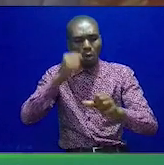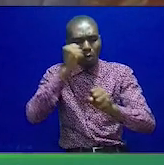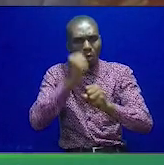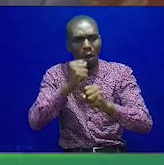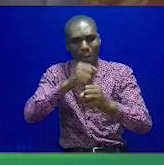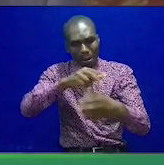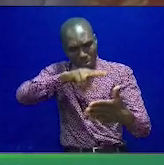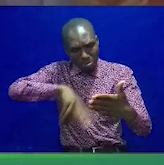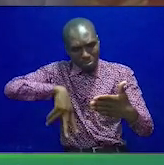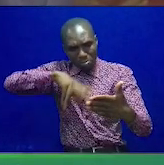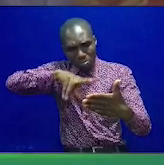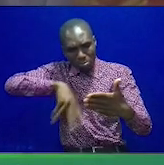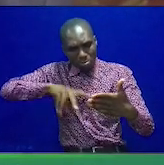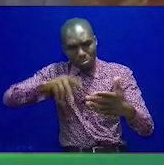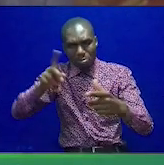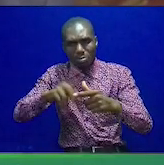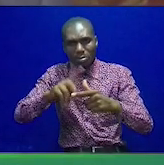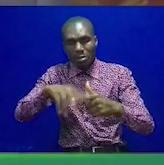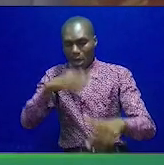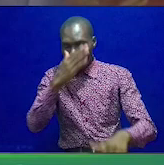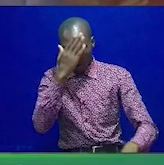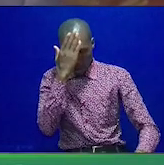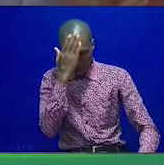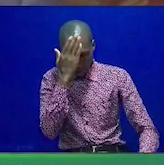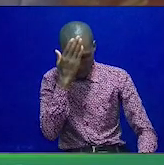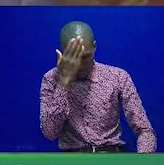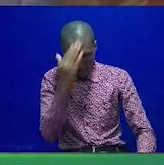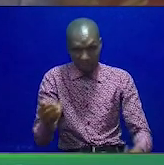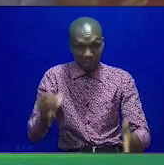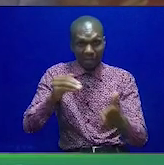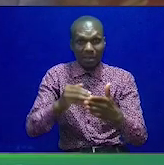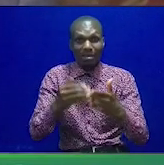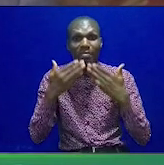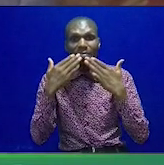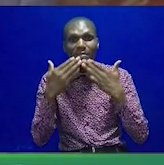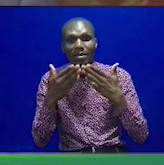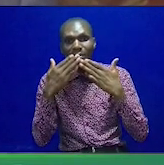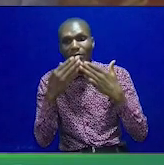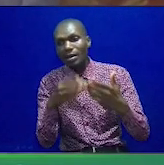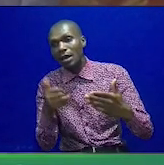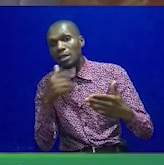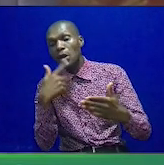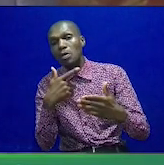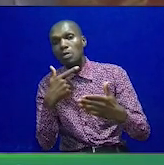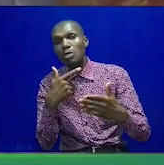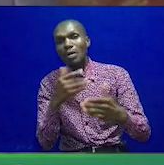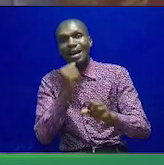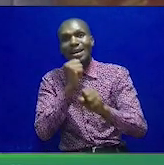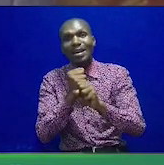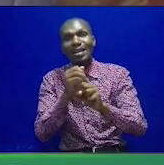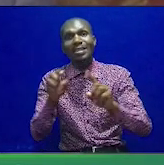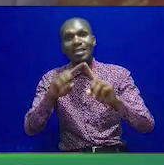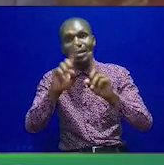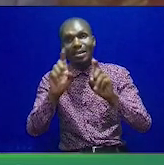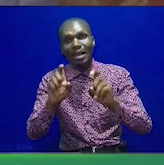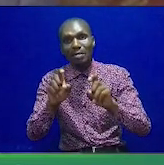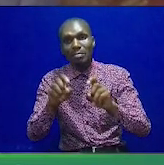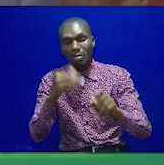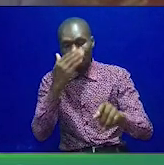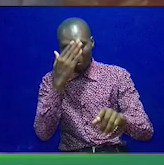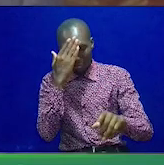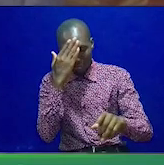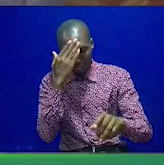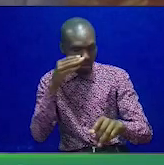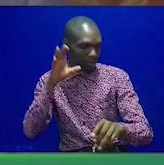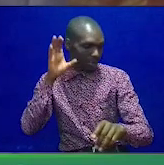gosoma na no muiweli igori ne ko tanga mbuya mono na bande baito bo si bali ba ko tamya mate na bible na ndu